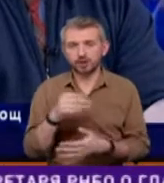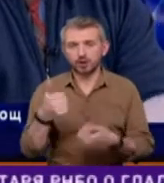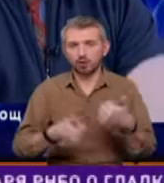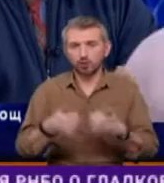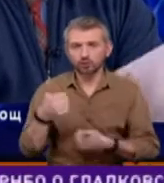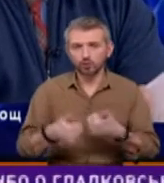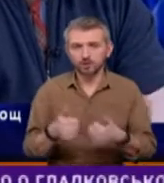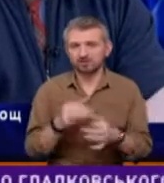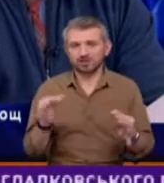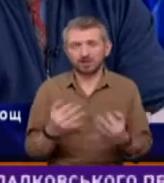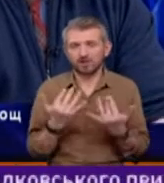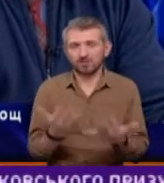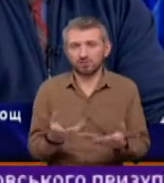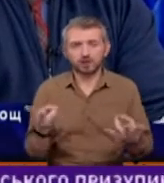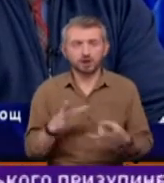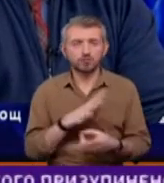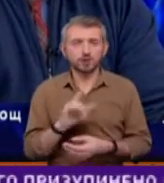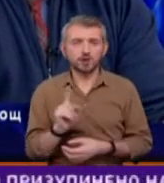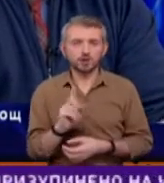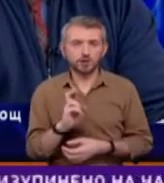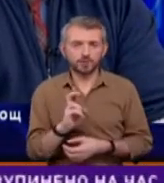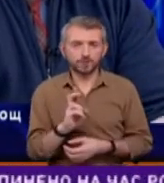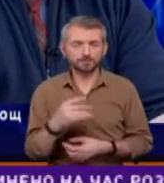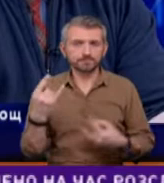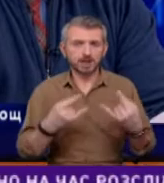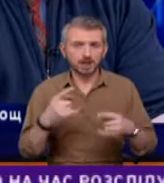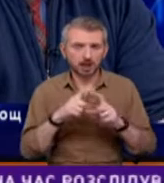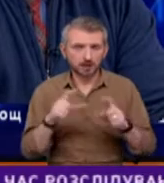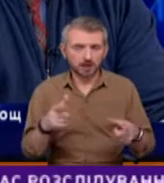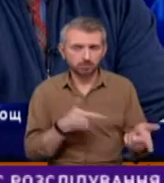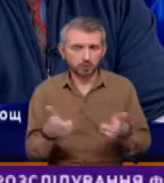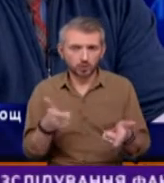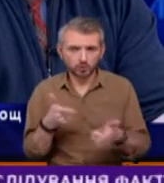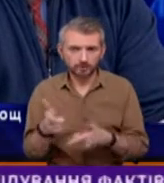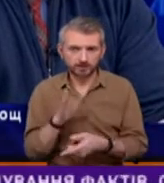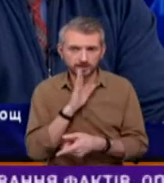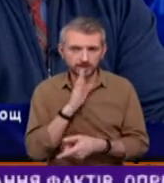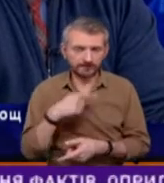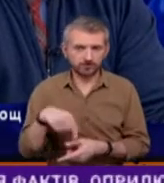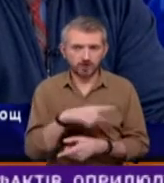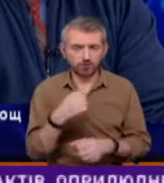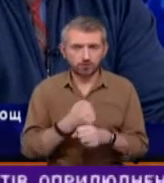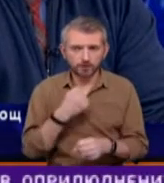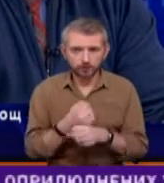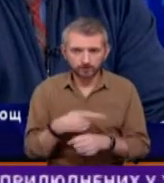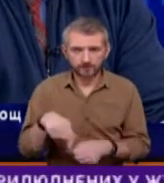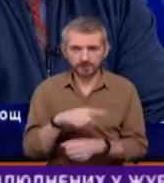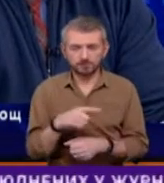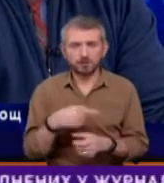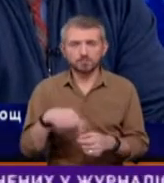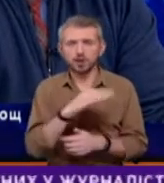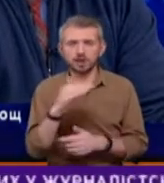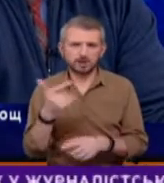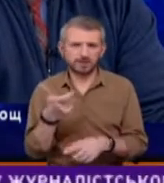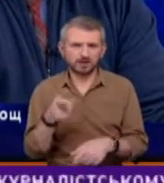конкурс, ніяких вимог. Треба було, щоб телеканал підготував цих дівчат, от попрацював з ними, бо рівень